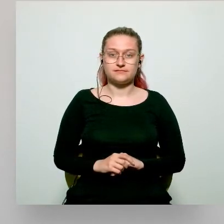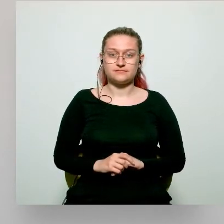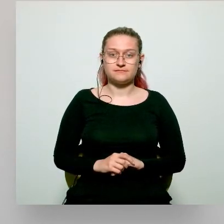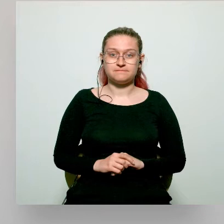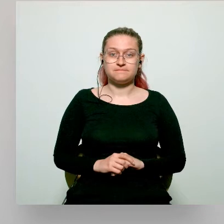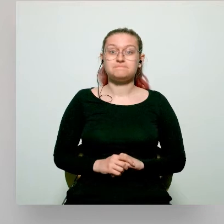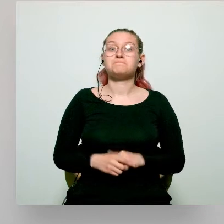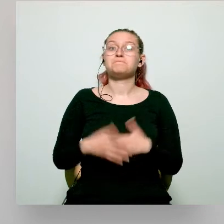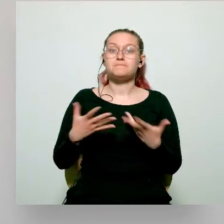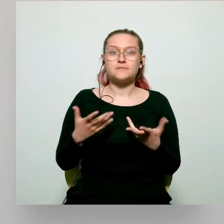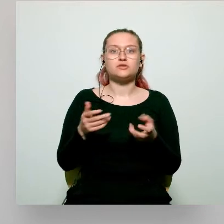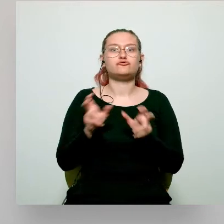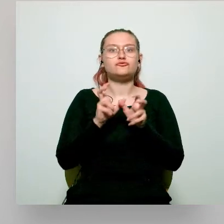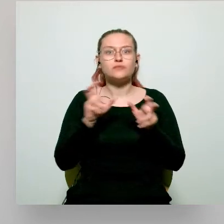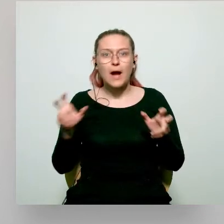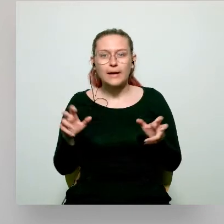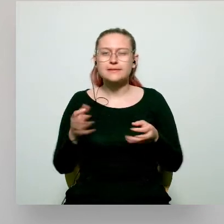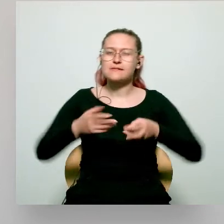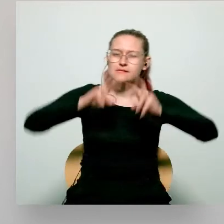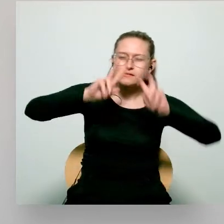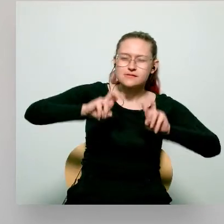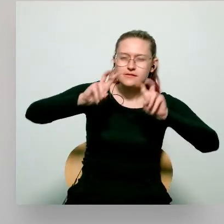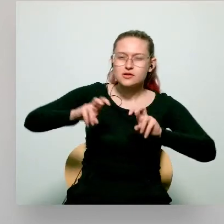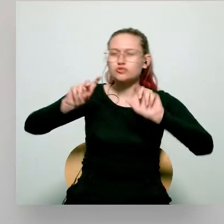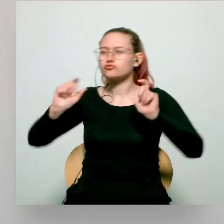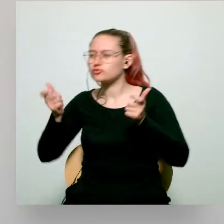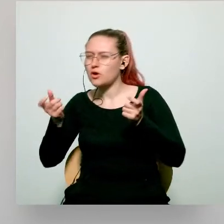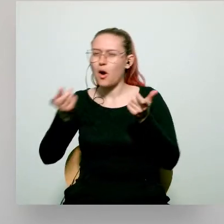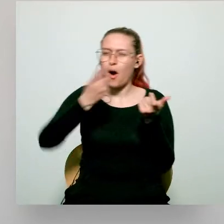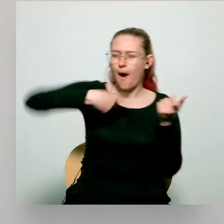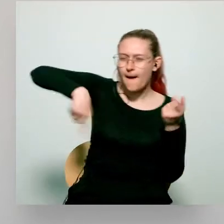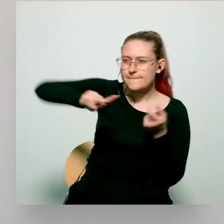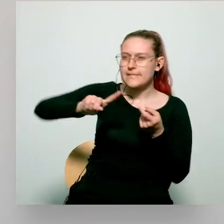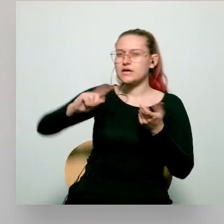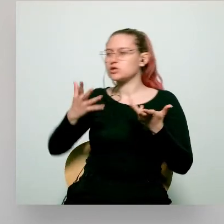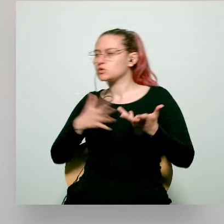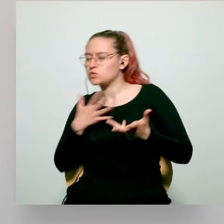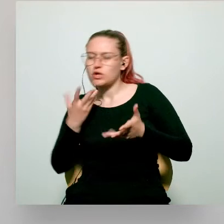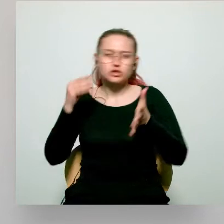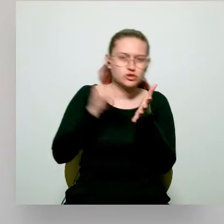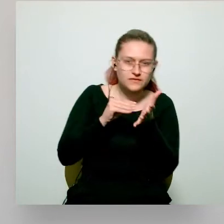prowadzenie analizy tego, czego w tej chwili doświadczamy, dopiero przyjdzie. W tej chwili komentujemy